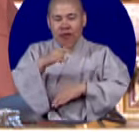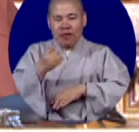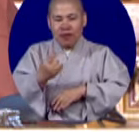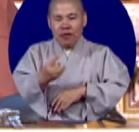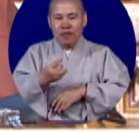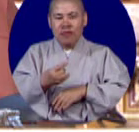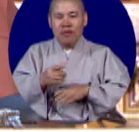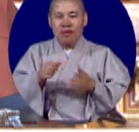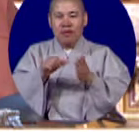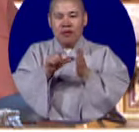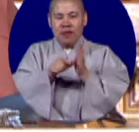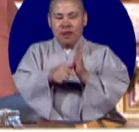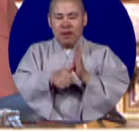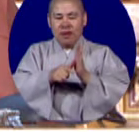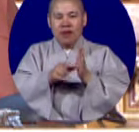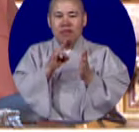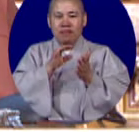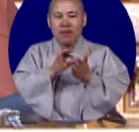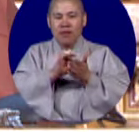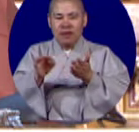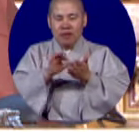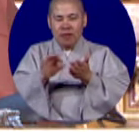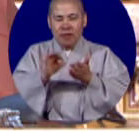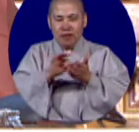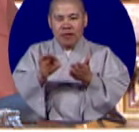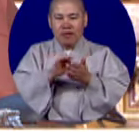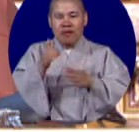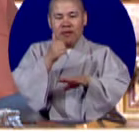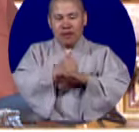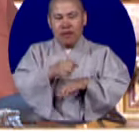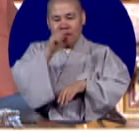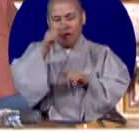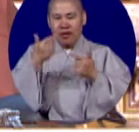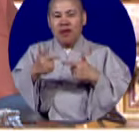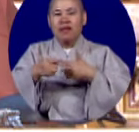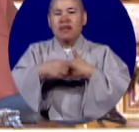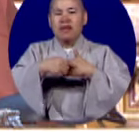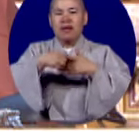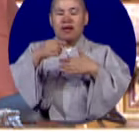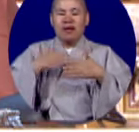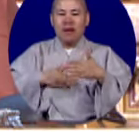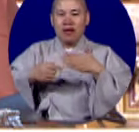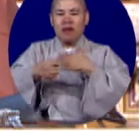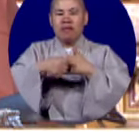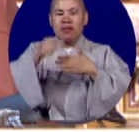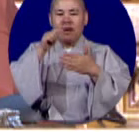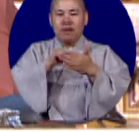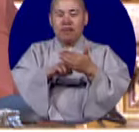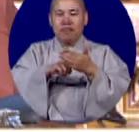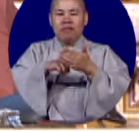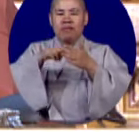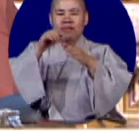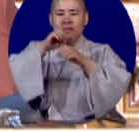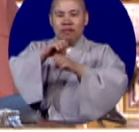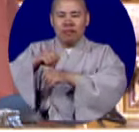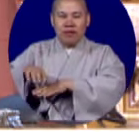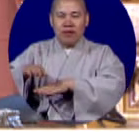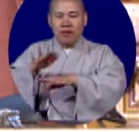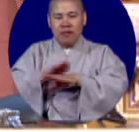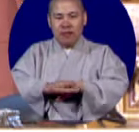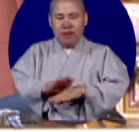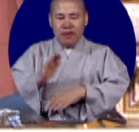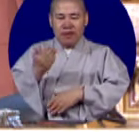결과가 신통찮거든요. 그러니까 우선 내 마음을 놔라. 집안에 그 안